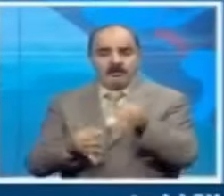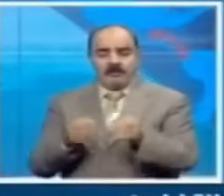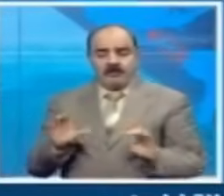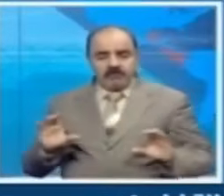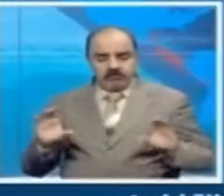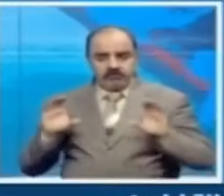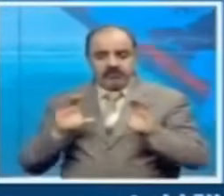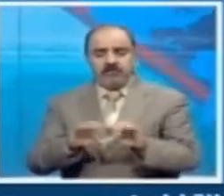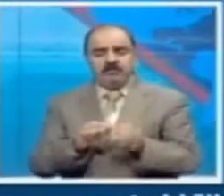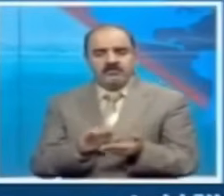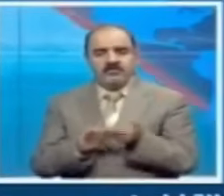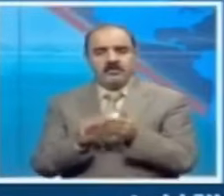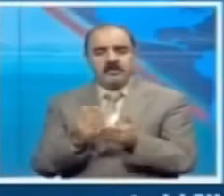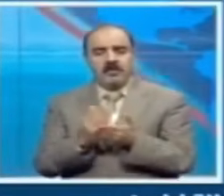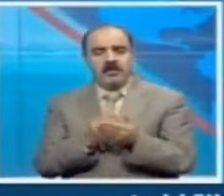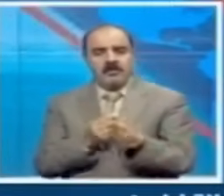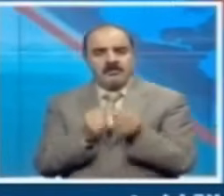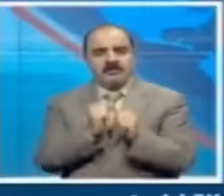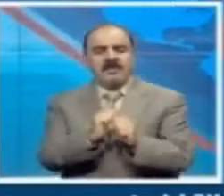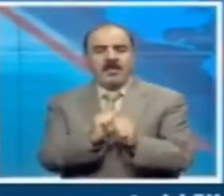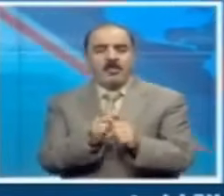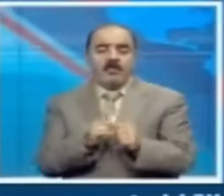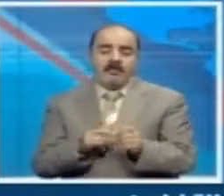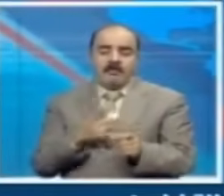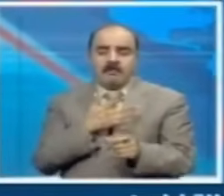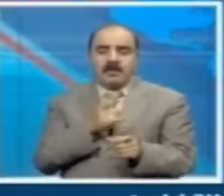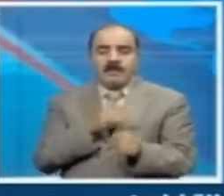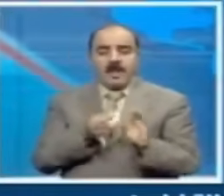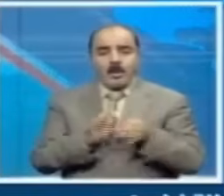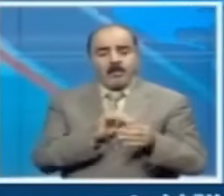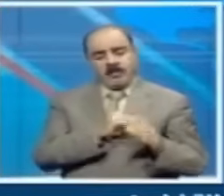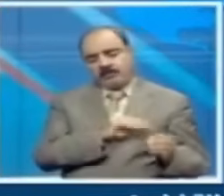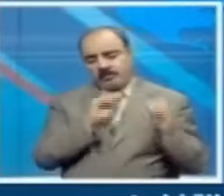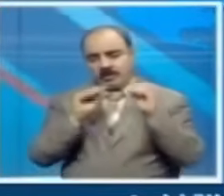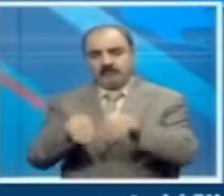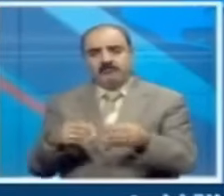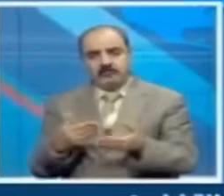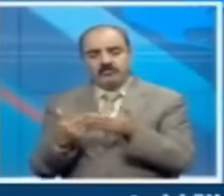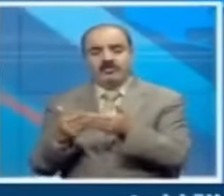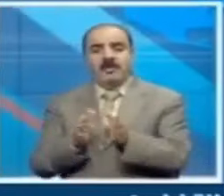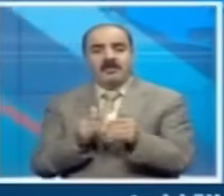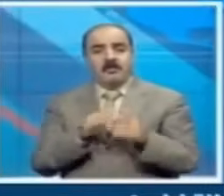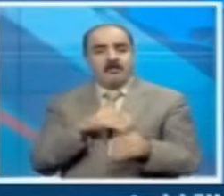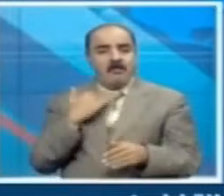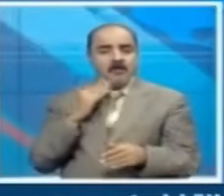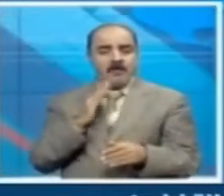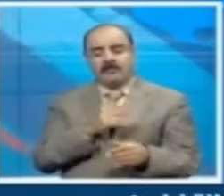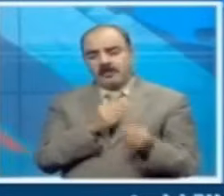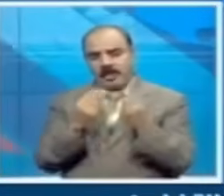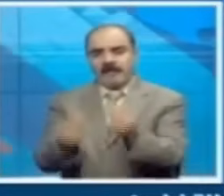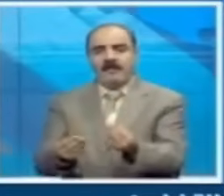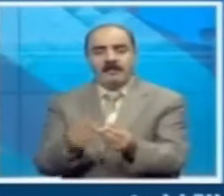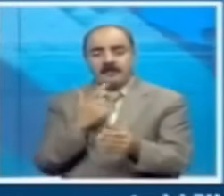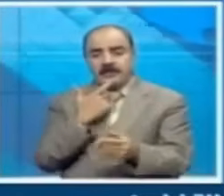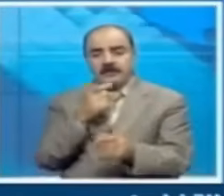المخصصة للمزايا والخدمات التي تخصهم، موجها بتخصيص 100 مليون جنيه من صندوق تحيا مصر لدعم صندوق